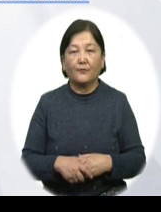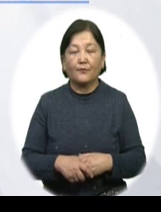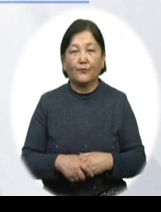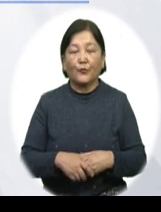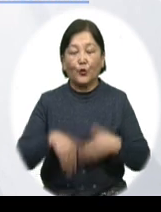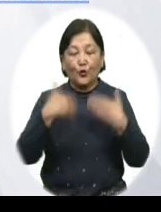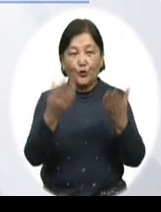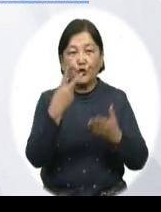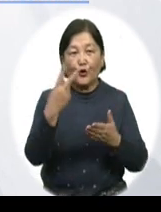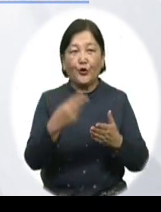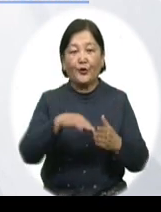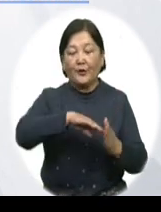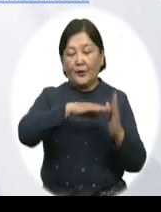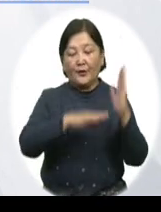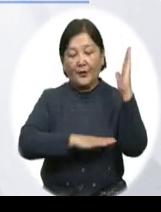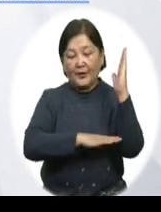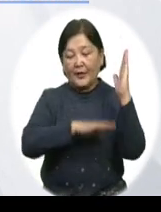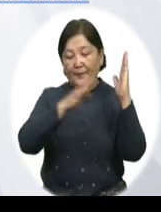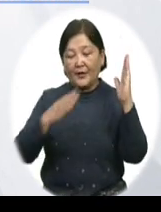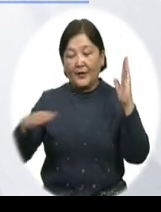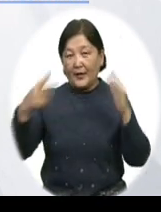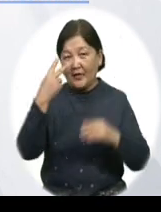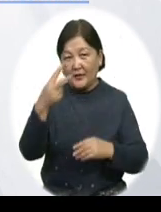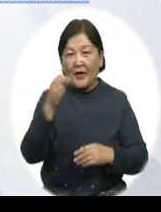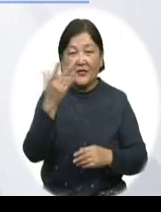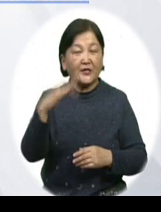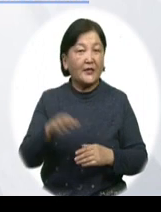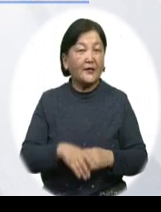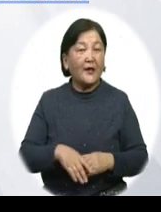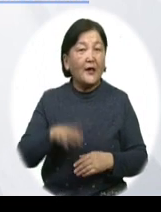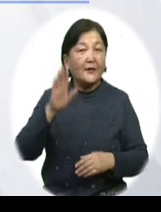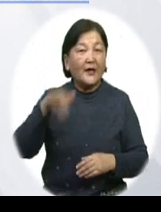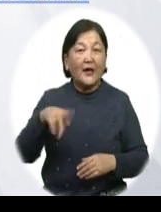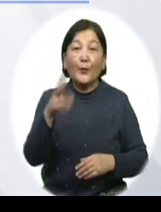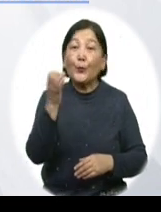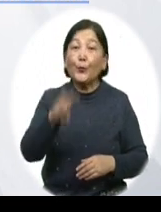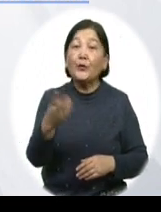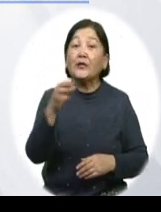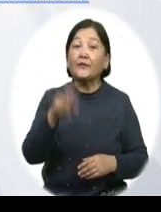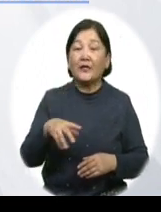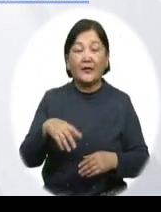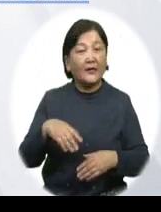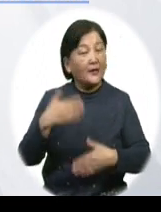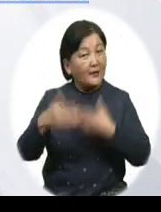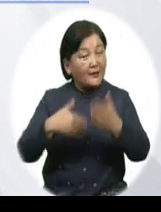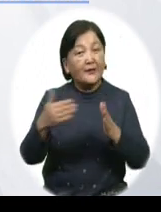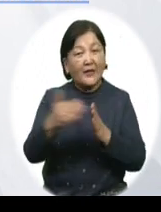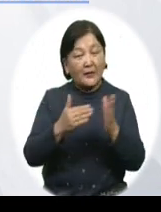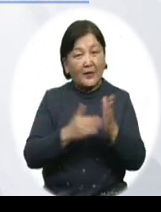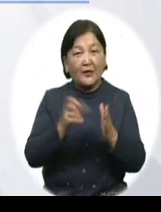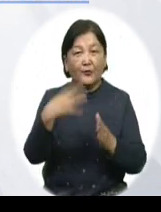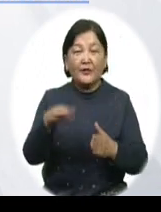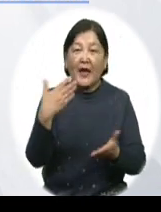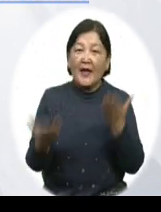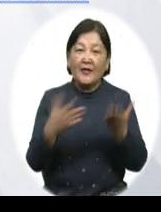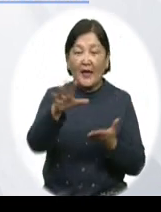За өгөгдсөн хоёр график маань графикийг ашиглаад дараах одоо үйл явдлыг тайлбарлахын тулд